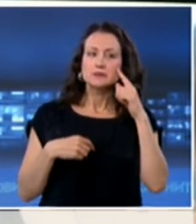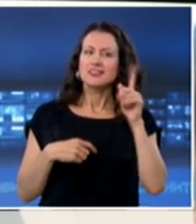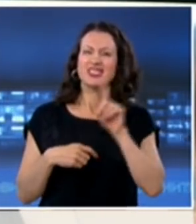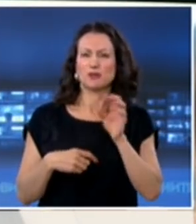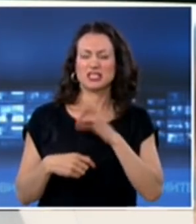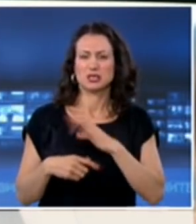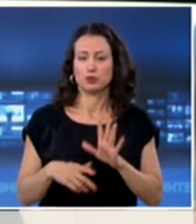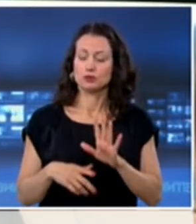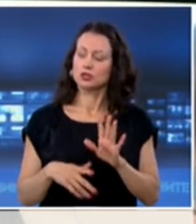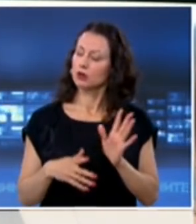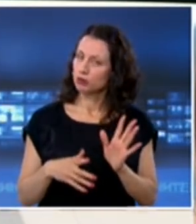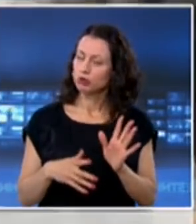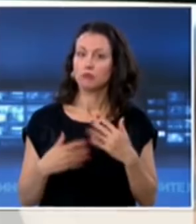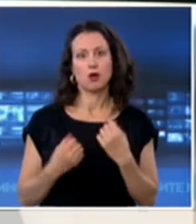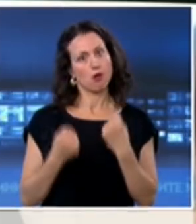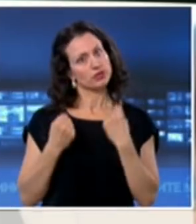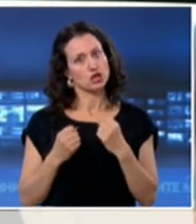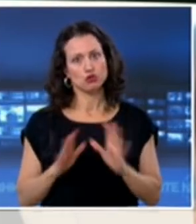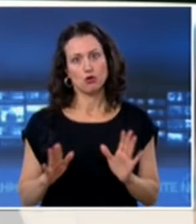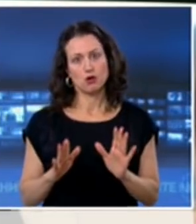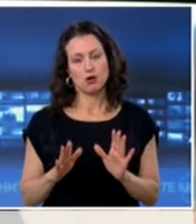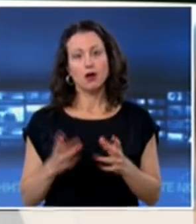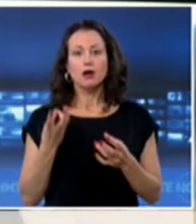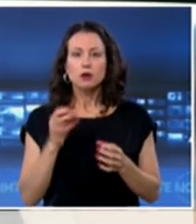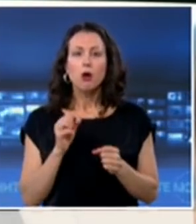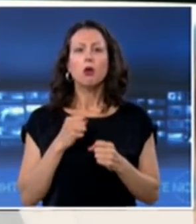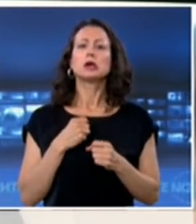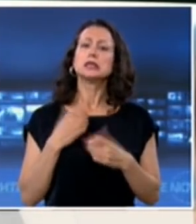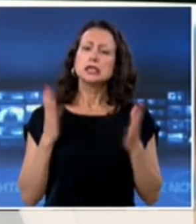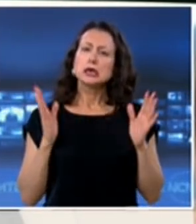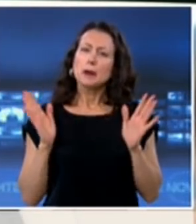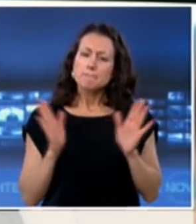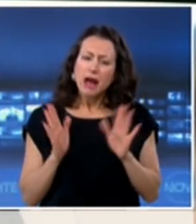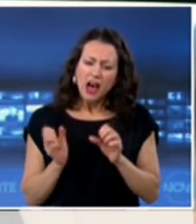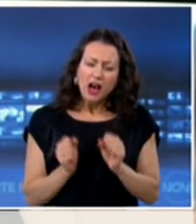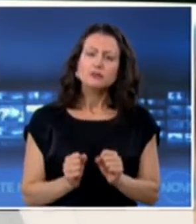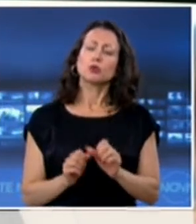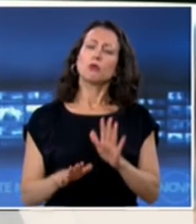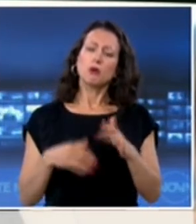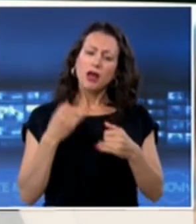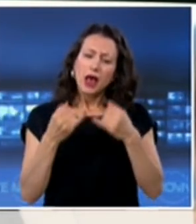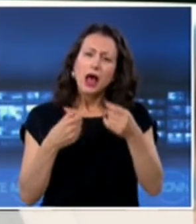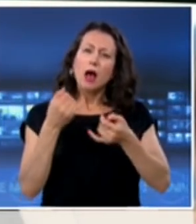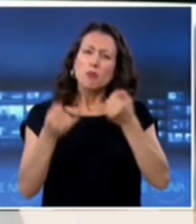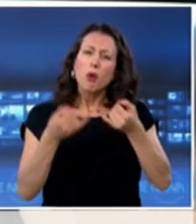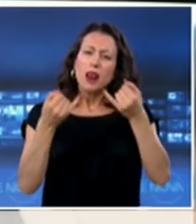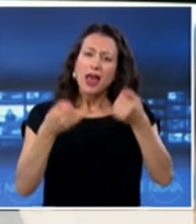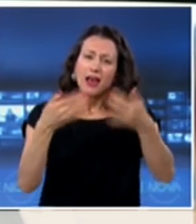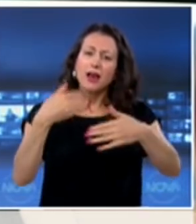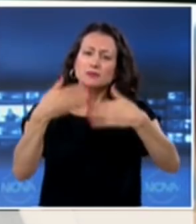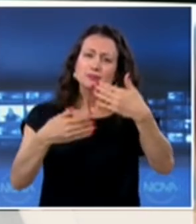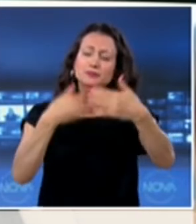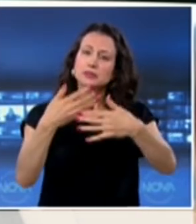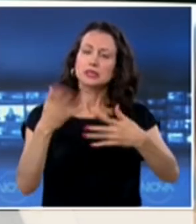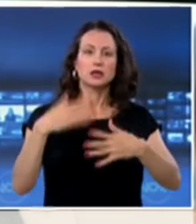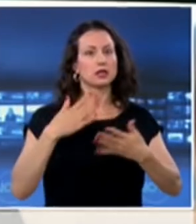получи, защото беше наистина тежко. Но пък бавно и полека, както си казах ми през нощта, беше тежко,